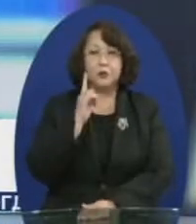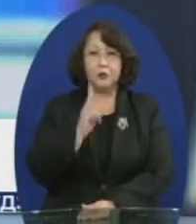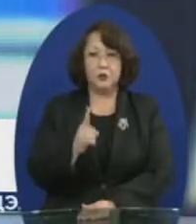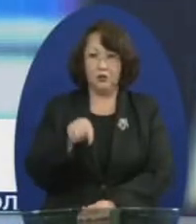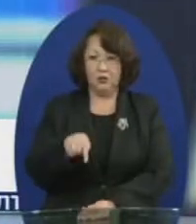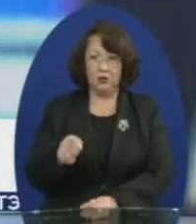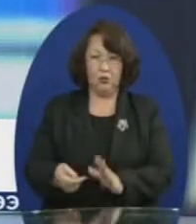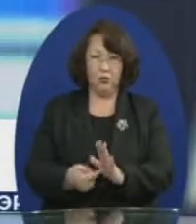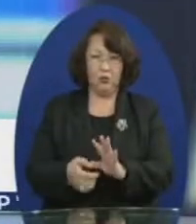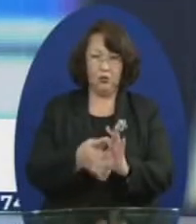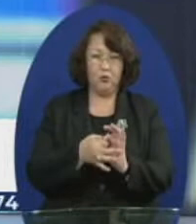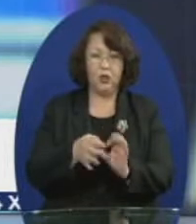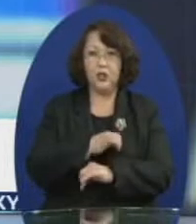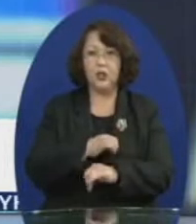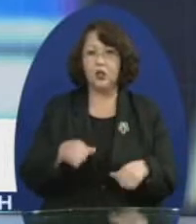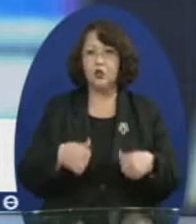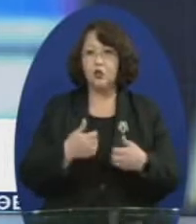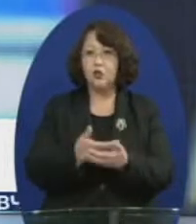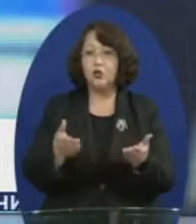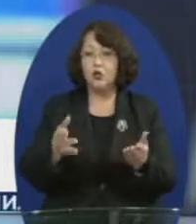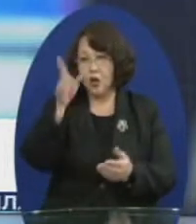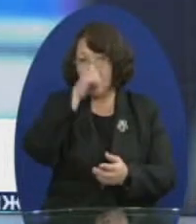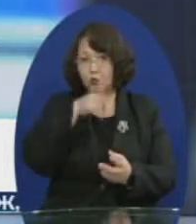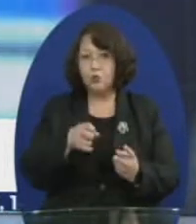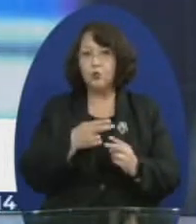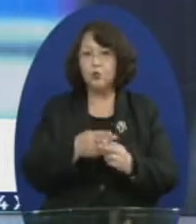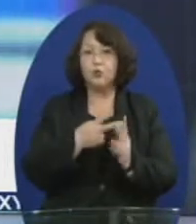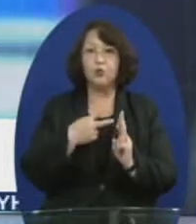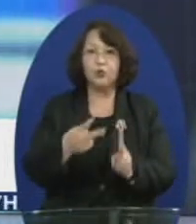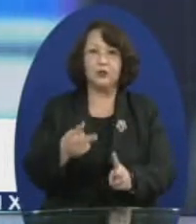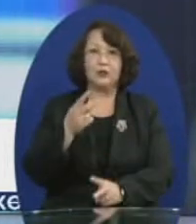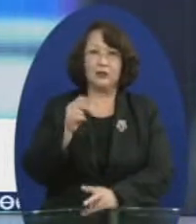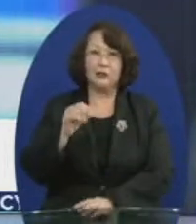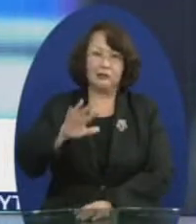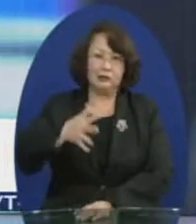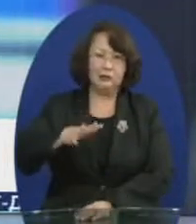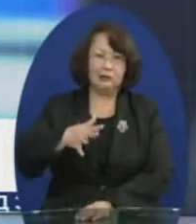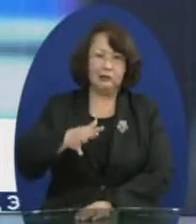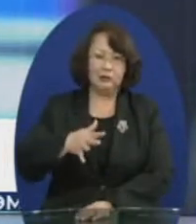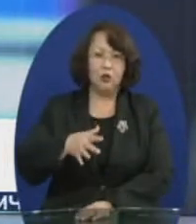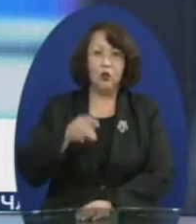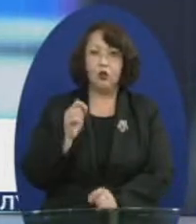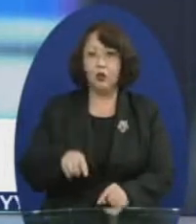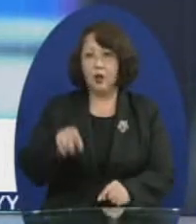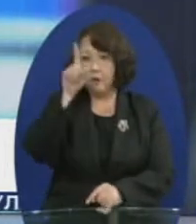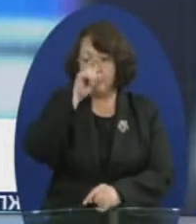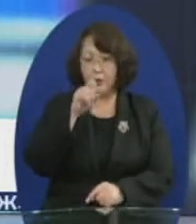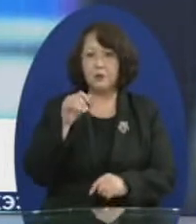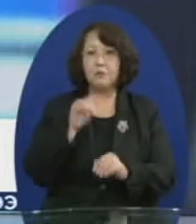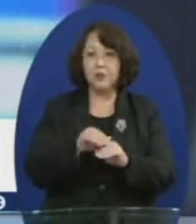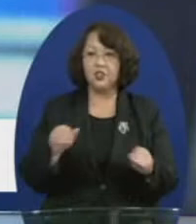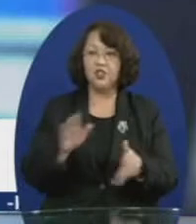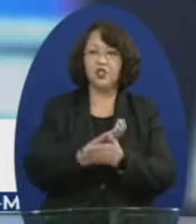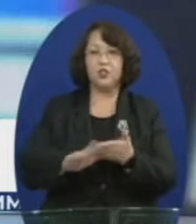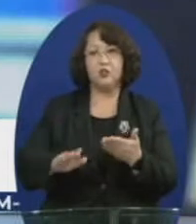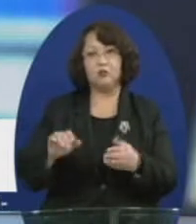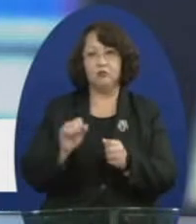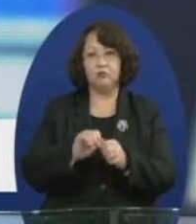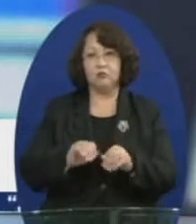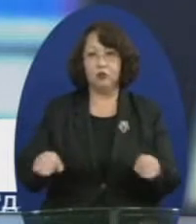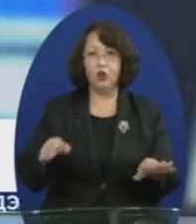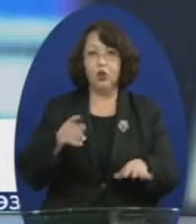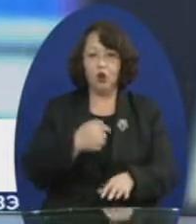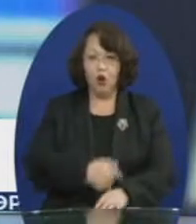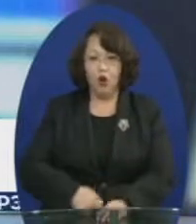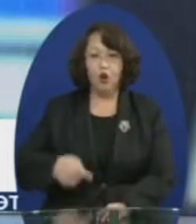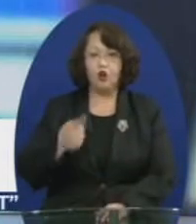машинтай. Эдгээр шалтгаанаас болоод иргэдэд хүрэх эрүүл мэндийн тусламж үйлчилгээний хүртээмж сайнгүй байсан. Харин өнөөдөр эмнэлгийн машины парк шинжилгээ хийж